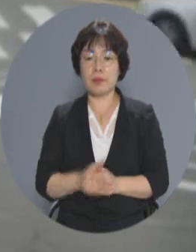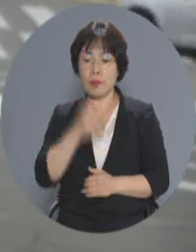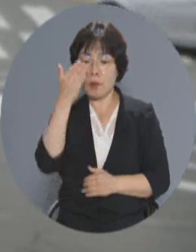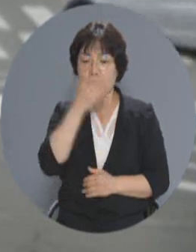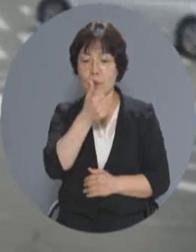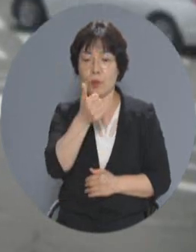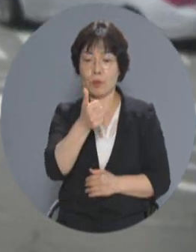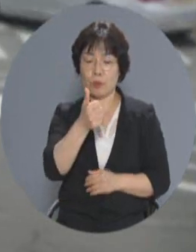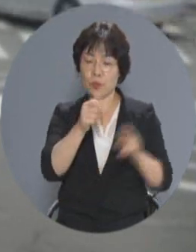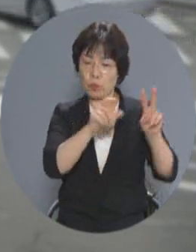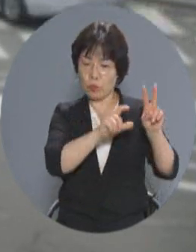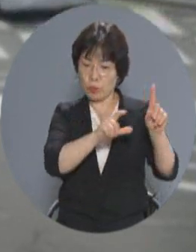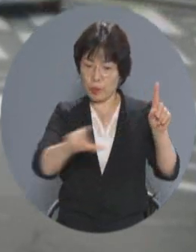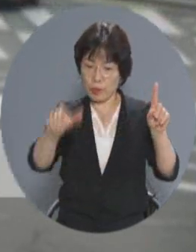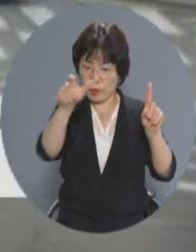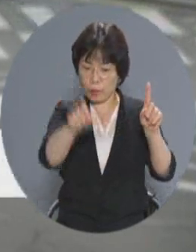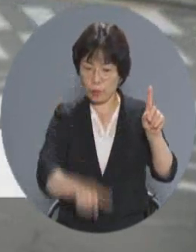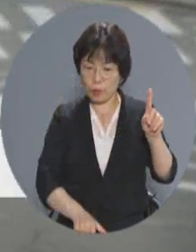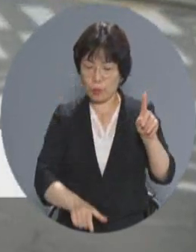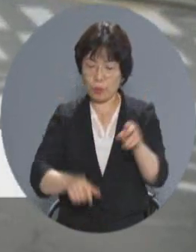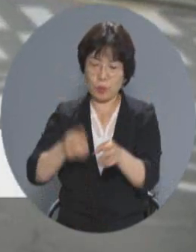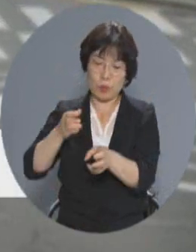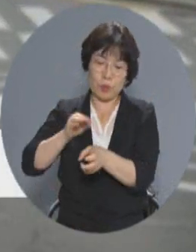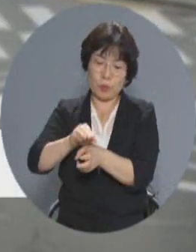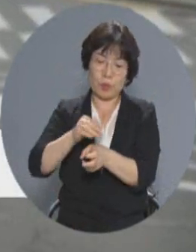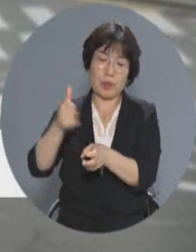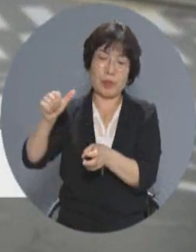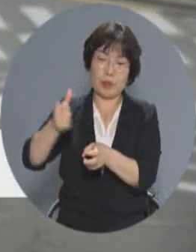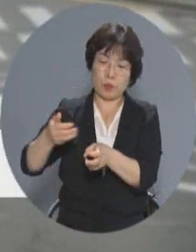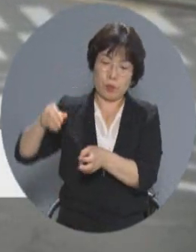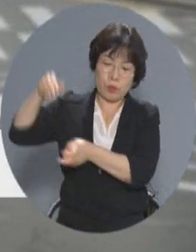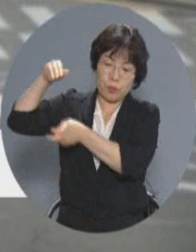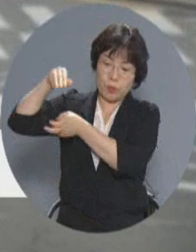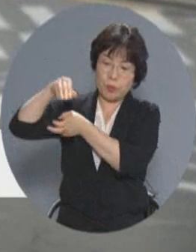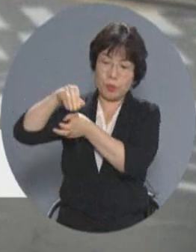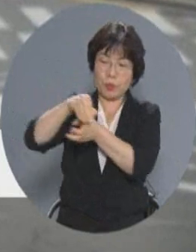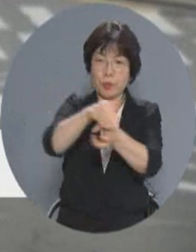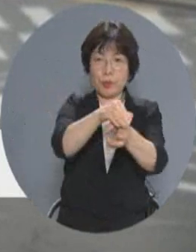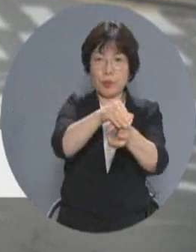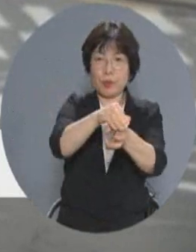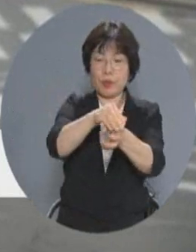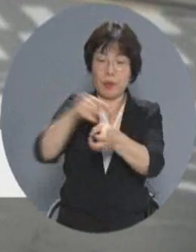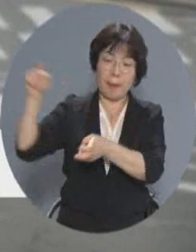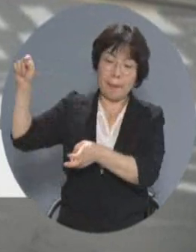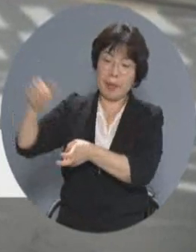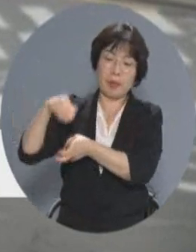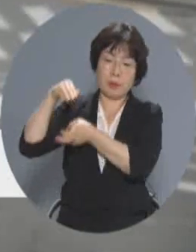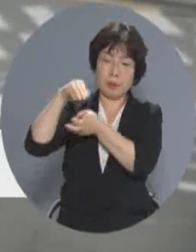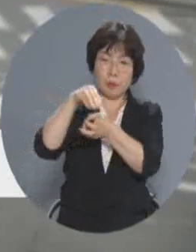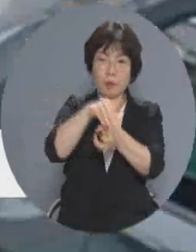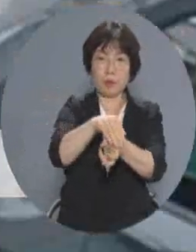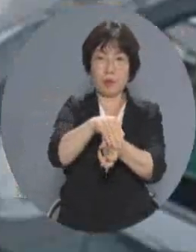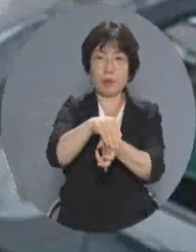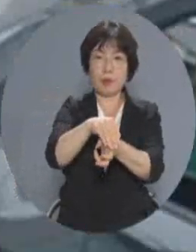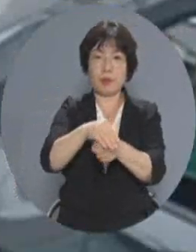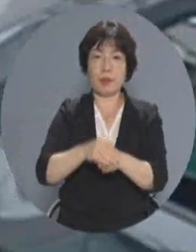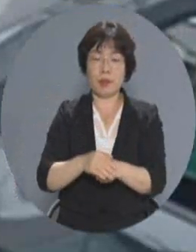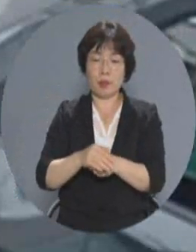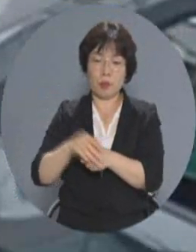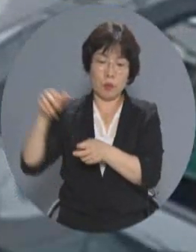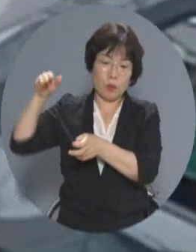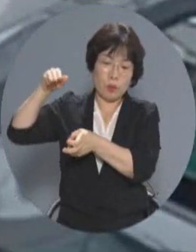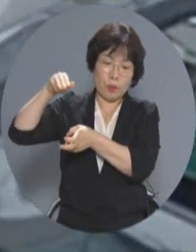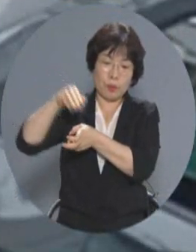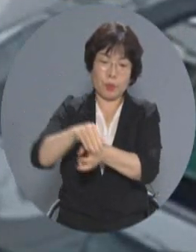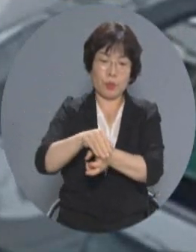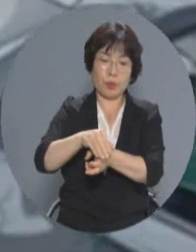여수시의 한 사거리. 차량 5대를 실은 화물 트레일러가 경사진 도로에서 빠른 속도로 내려옵니다. 속도를 이기지